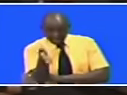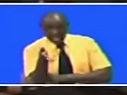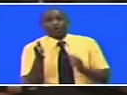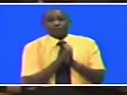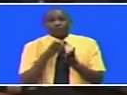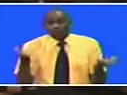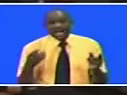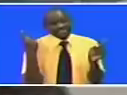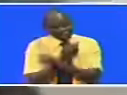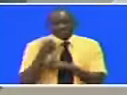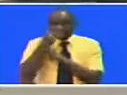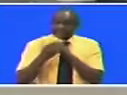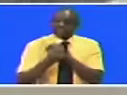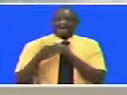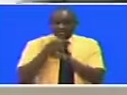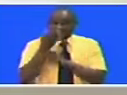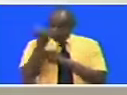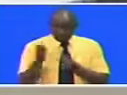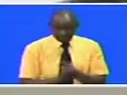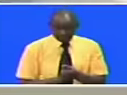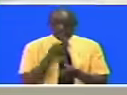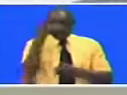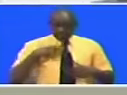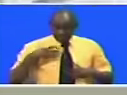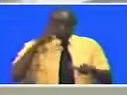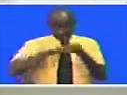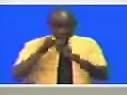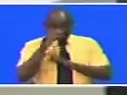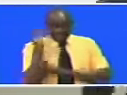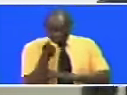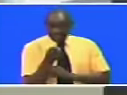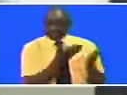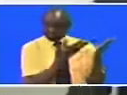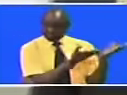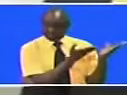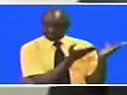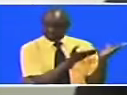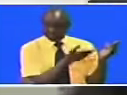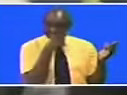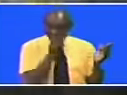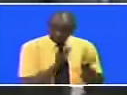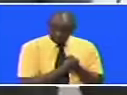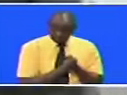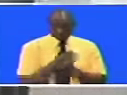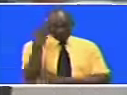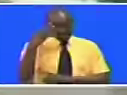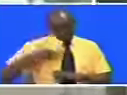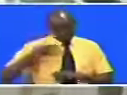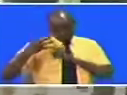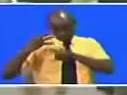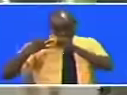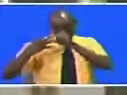hadi katika mataifa kigeni. Watatu hao waliokamatwa hapa nchini, Alberto Fluvio, Poli Stefano na Mario